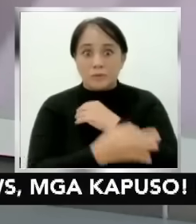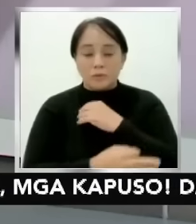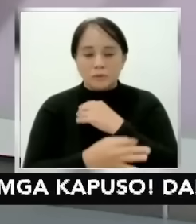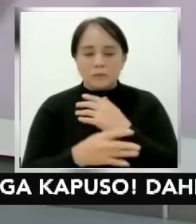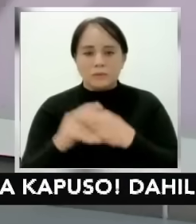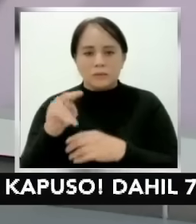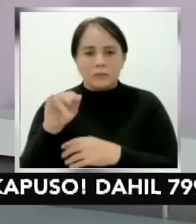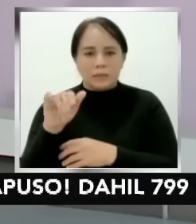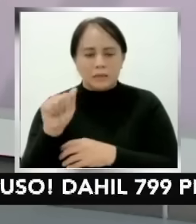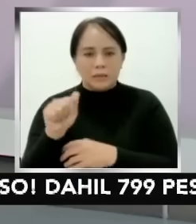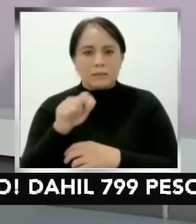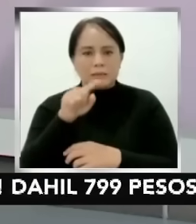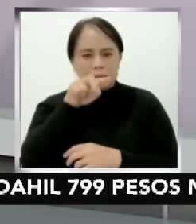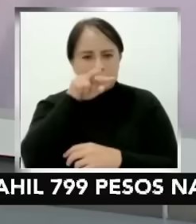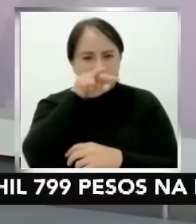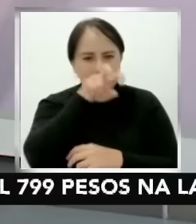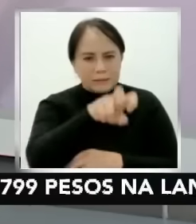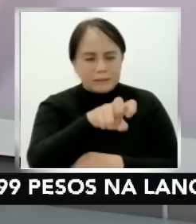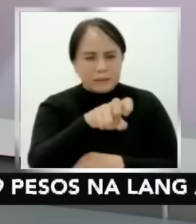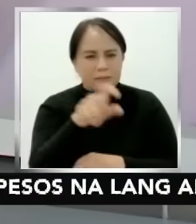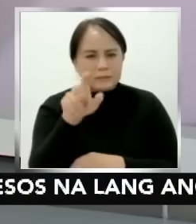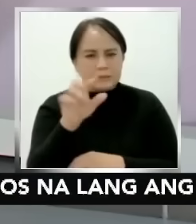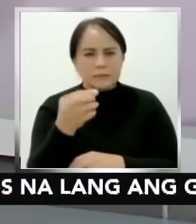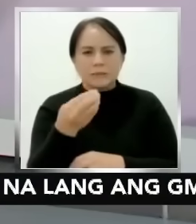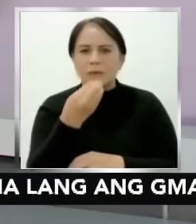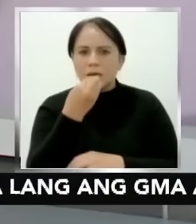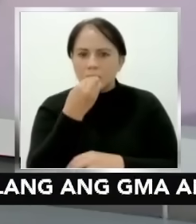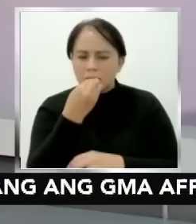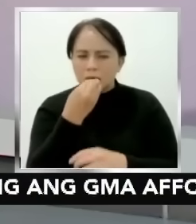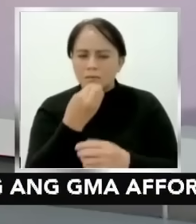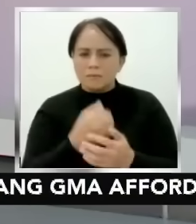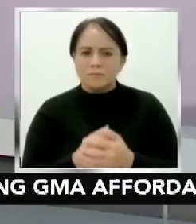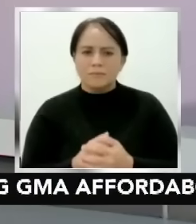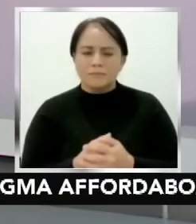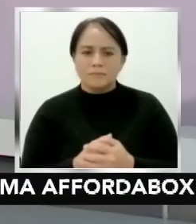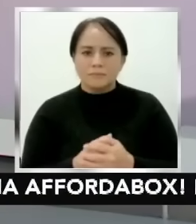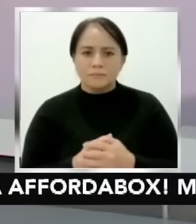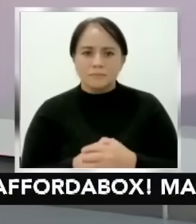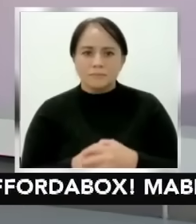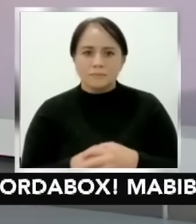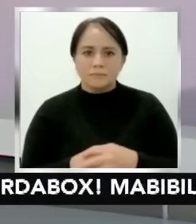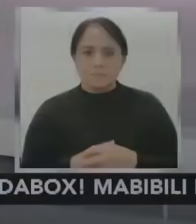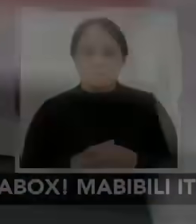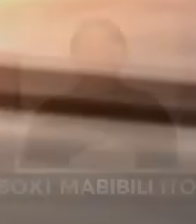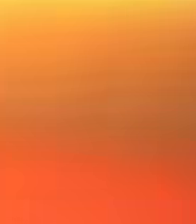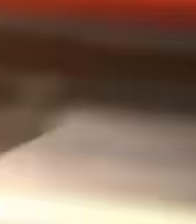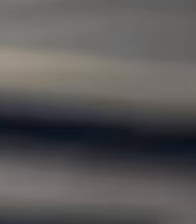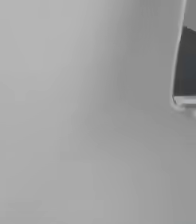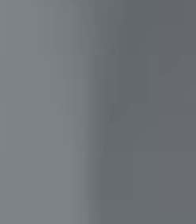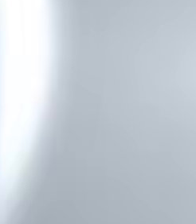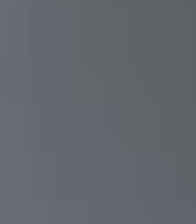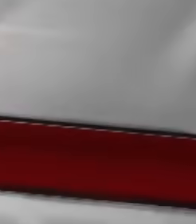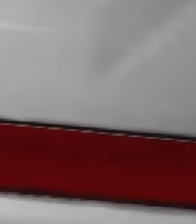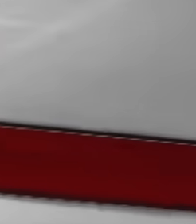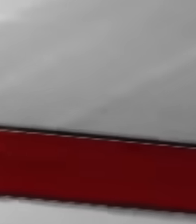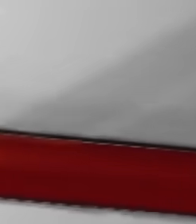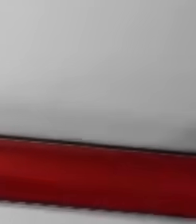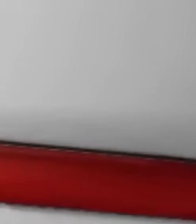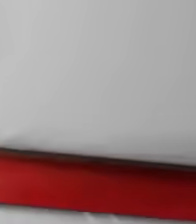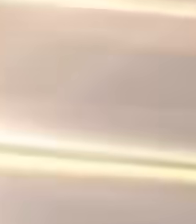ang nahulikam na may tila isinusubo. Nakatutok si John Consulta. Exclusive!